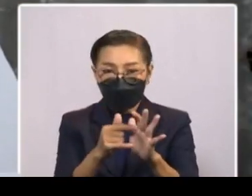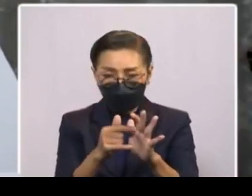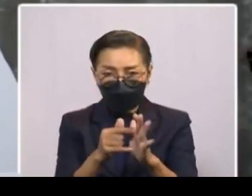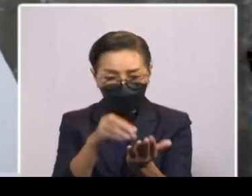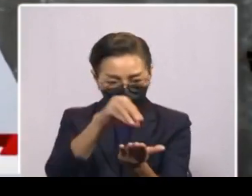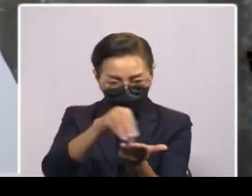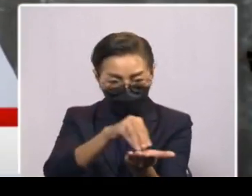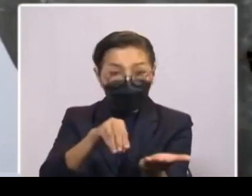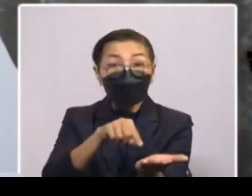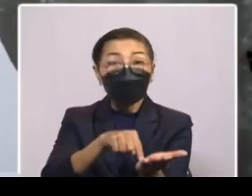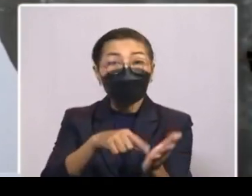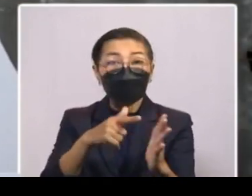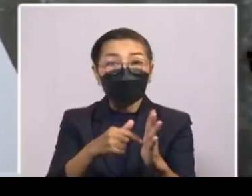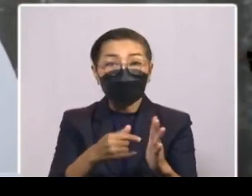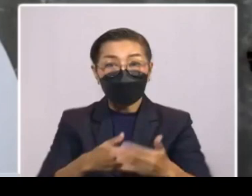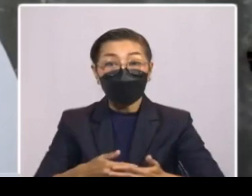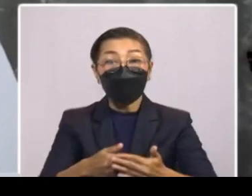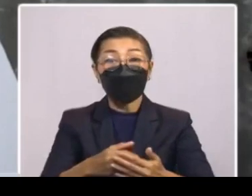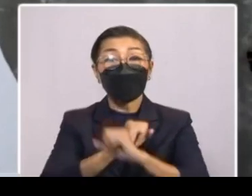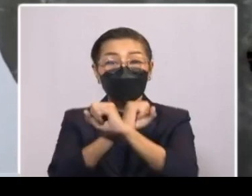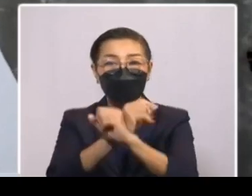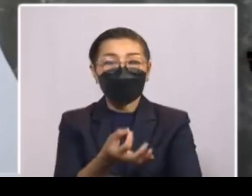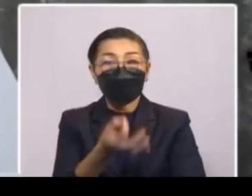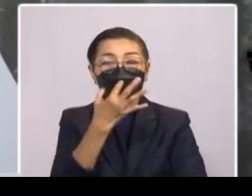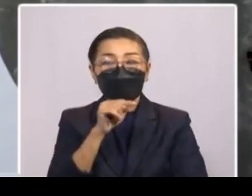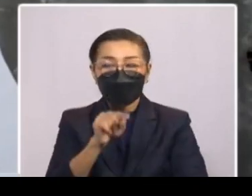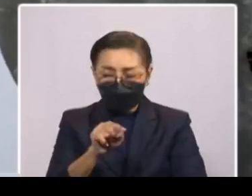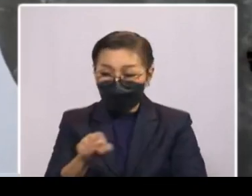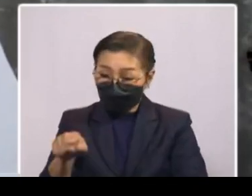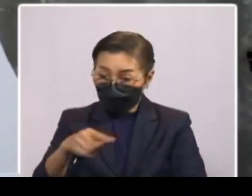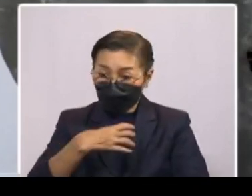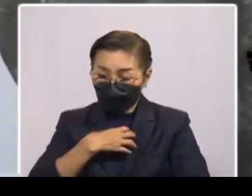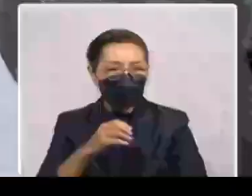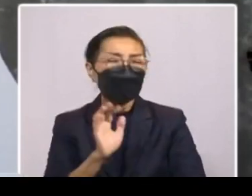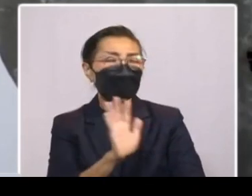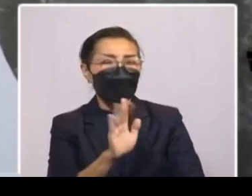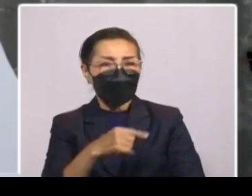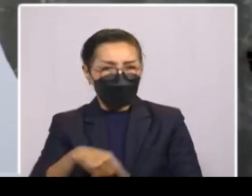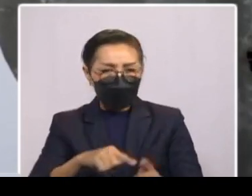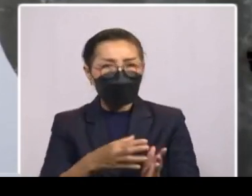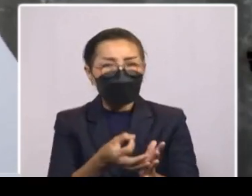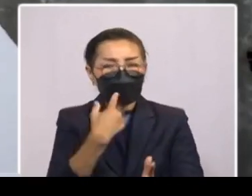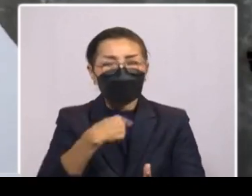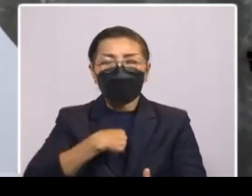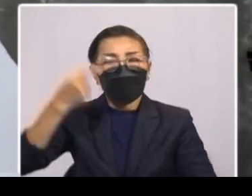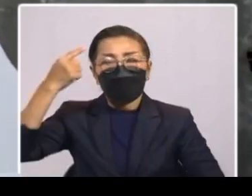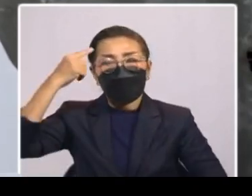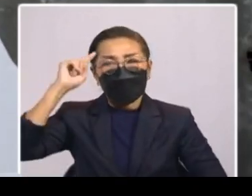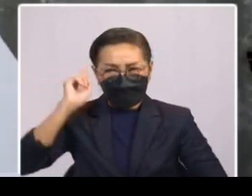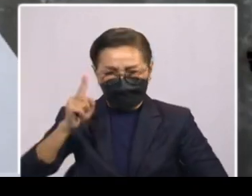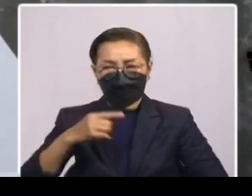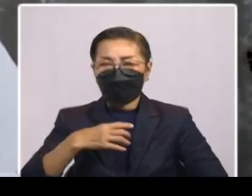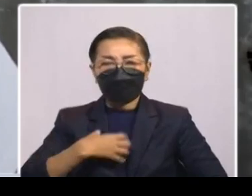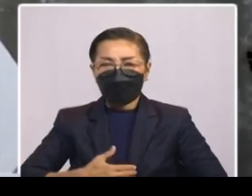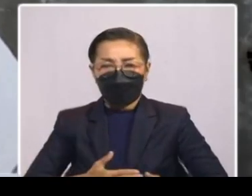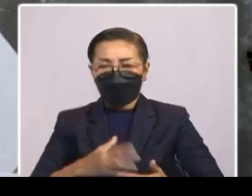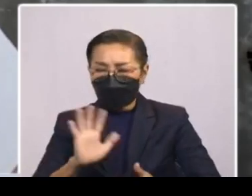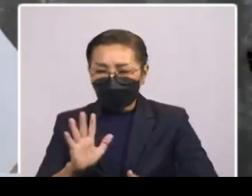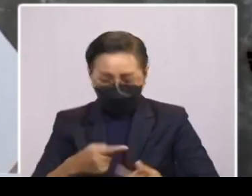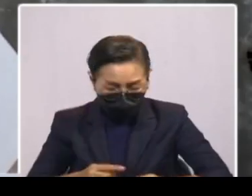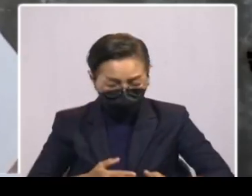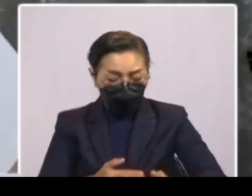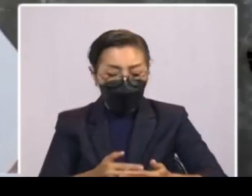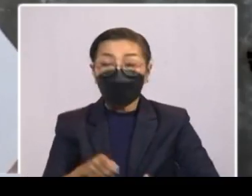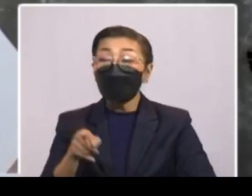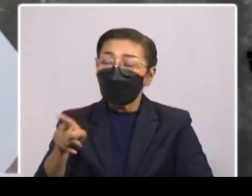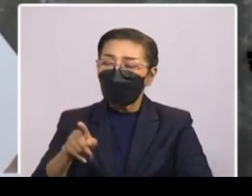อง มันเอิญมันท้องค่ะตอนนั้นมันหนูยังไม่รู้ว่าตัวหนูท้องค่ะ แล้วตอนท้องพอรู้ตัว